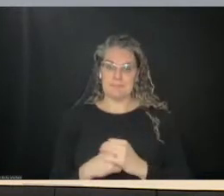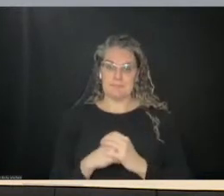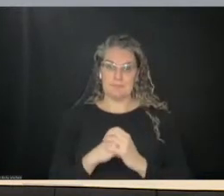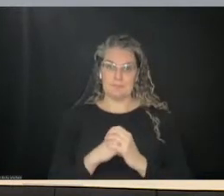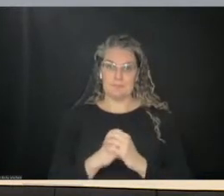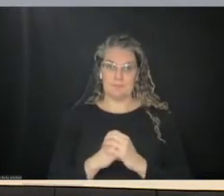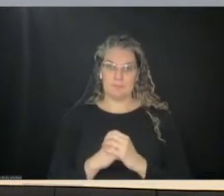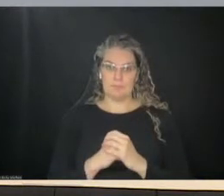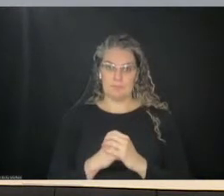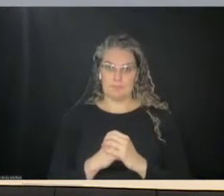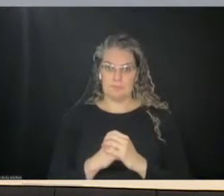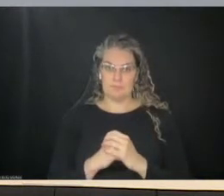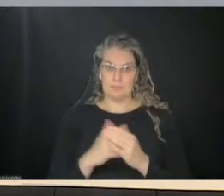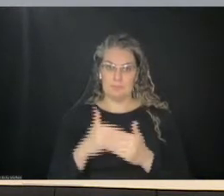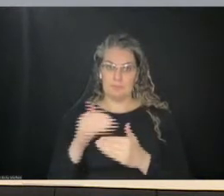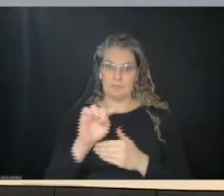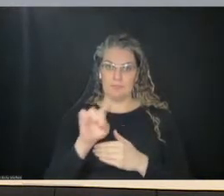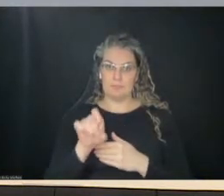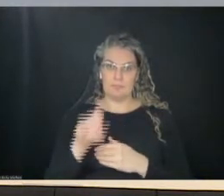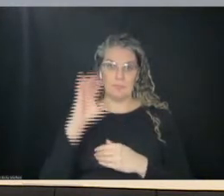Gabrielle Trumeau, Radio-Canada.